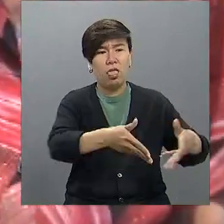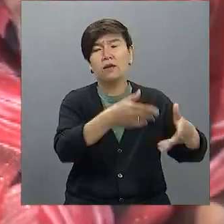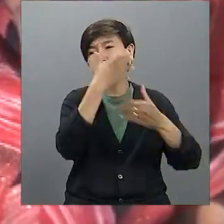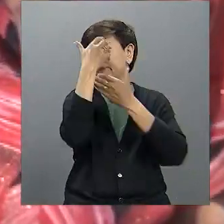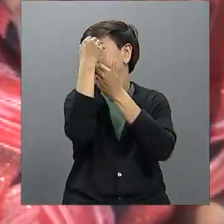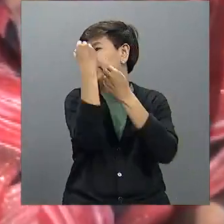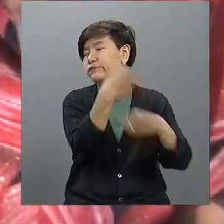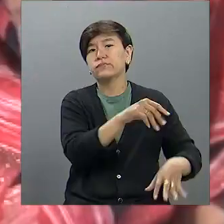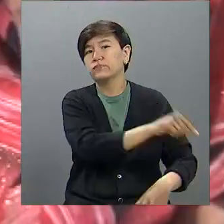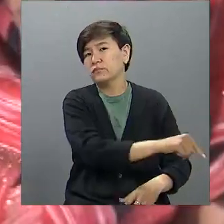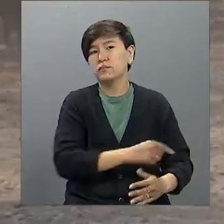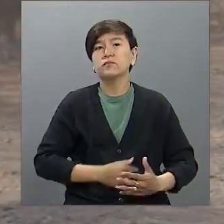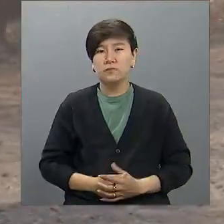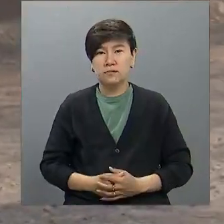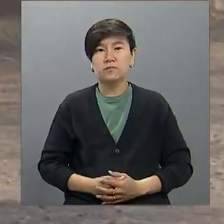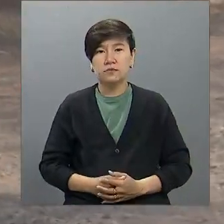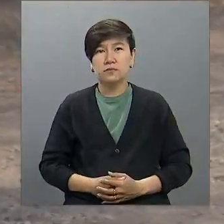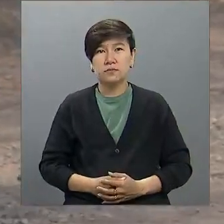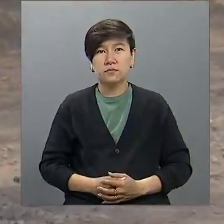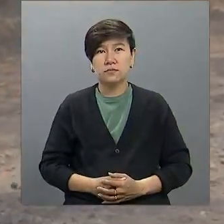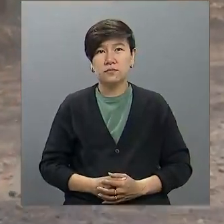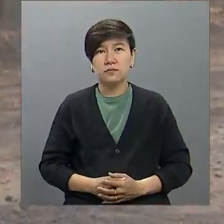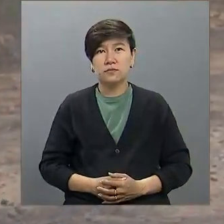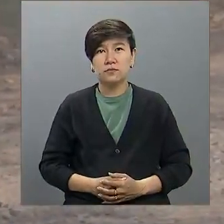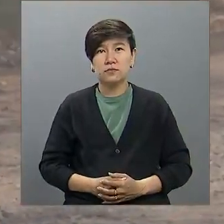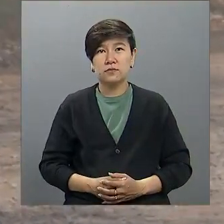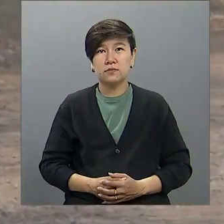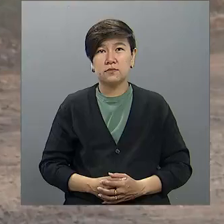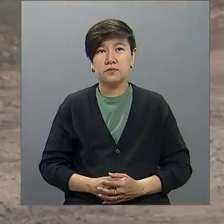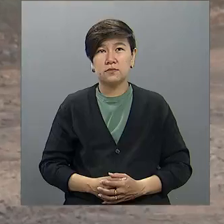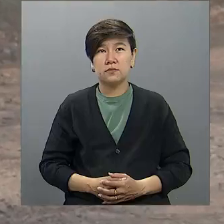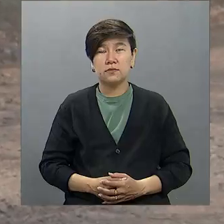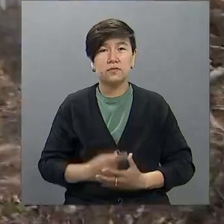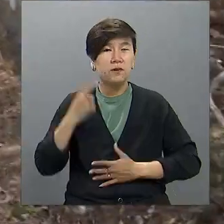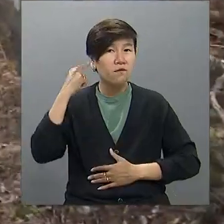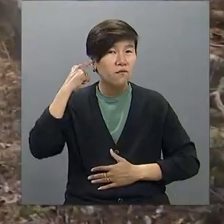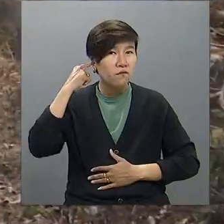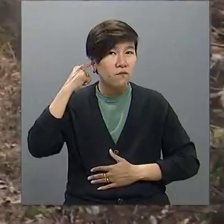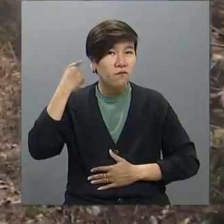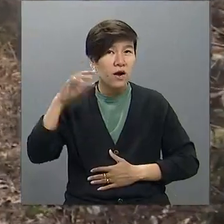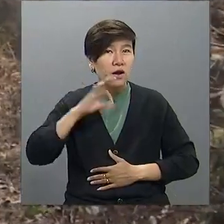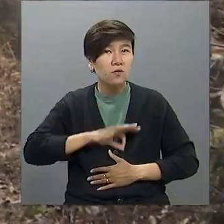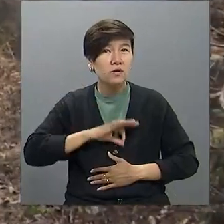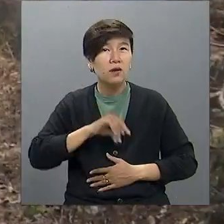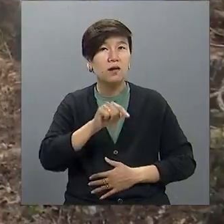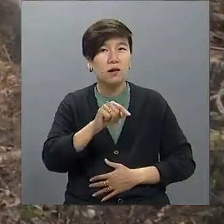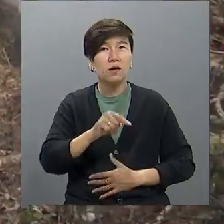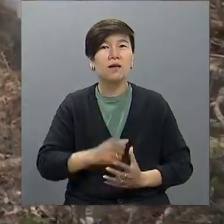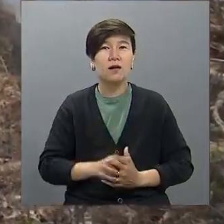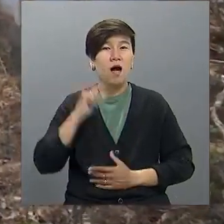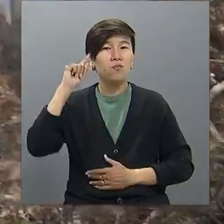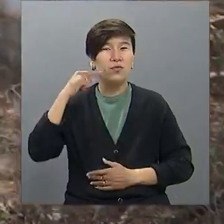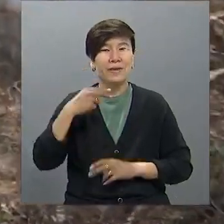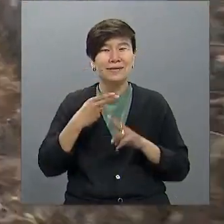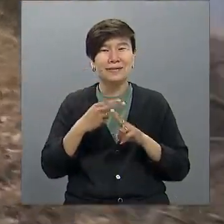พิกเฉยไม่ให้ความสนใจ เอาฟังเมื่อสักครู่นี้เอาคุณพี่บุญถมเนี่ยน่าลงสมัครที่สุดอ๋อเนี่ยเขาบอ